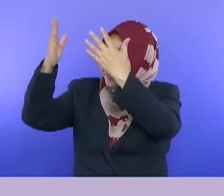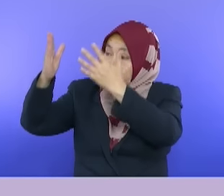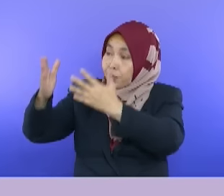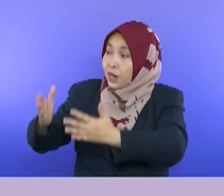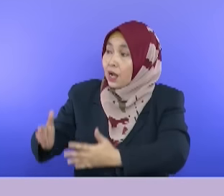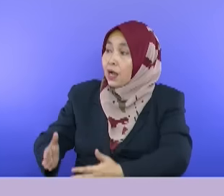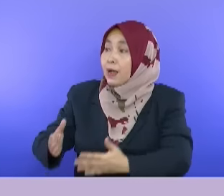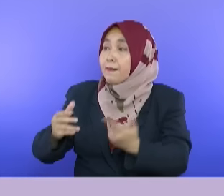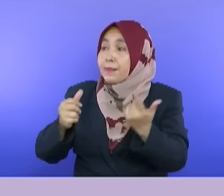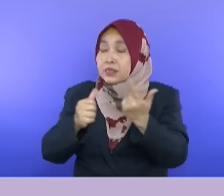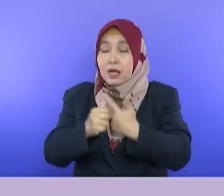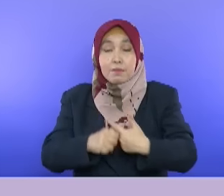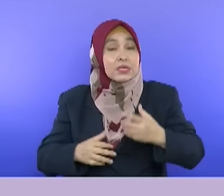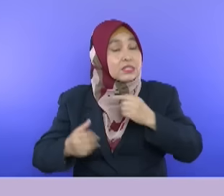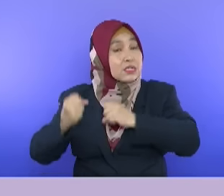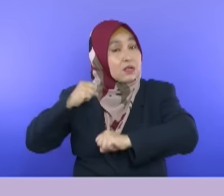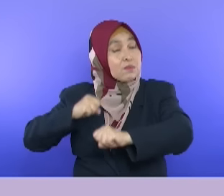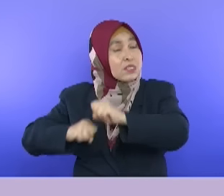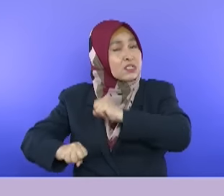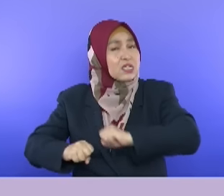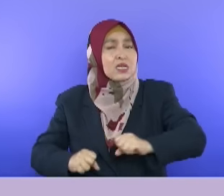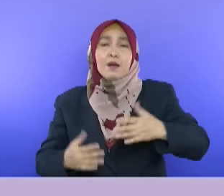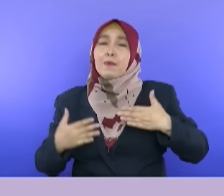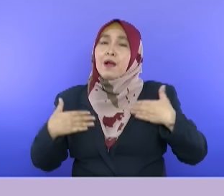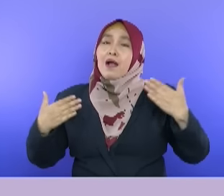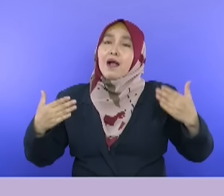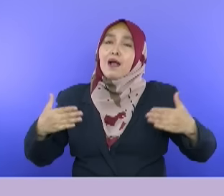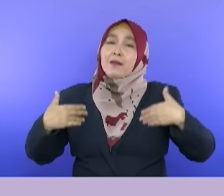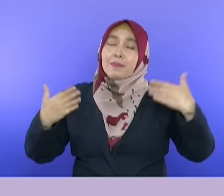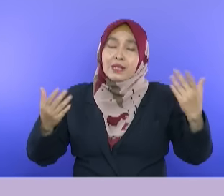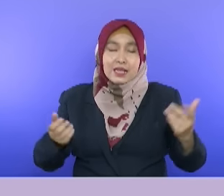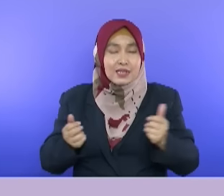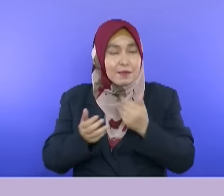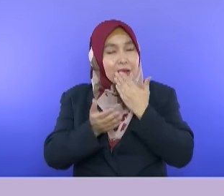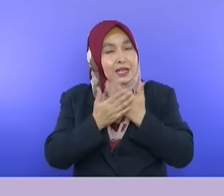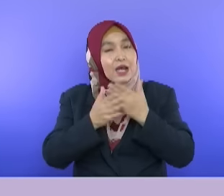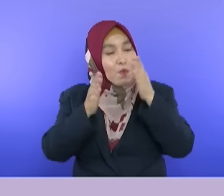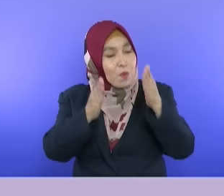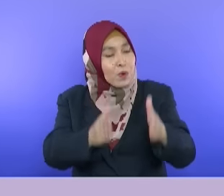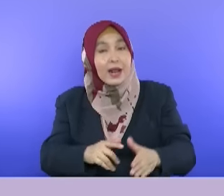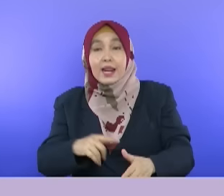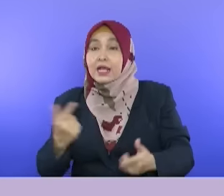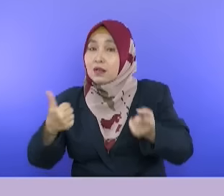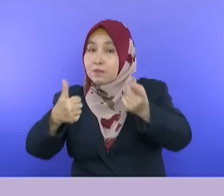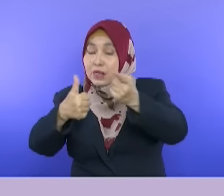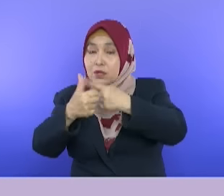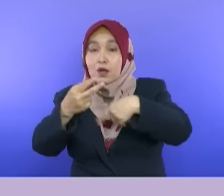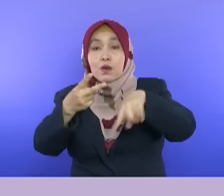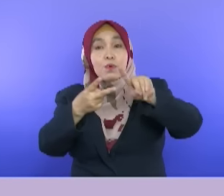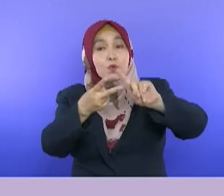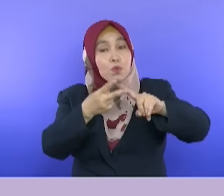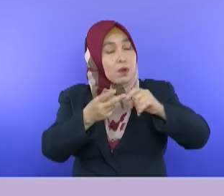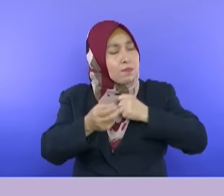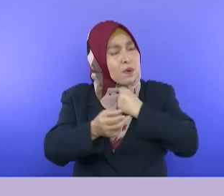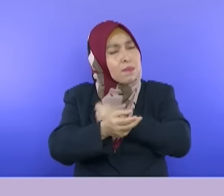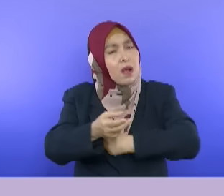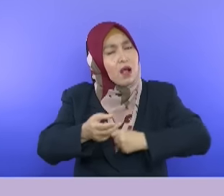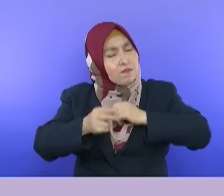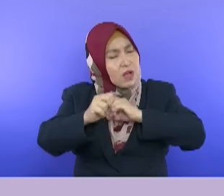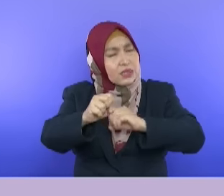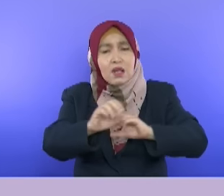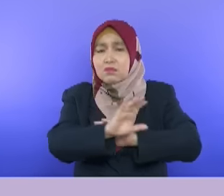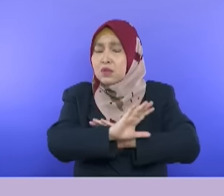yang pertama Senses bersikap senang hati dengan kelebihan dan kebaikan orang lain nomor satu nomor dua memaafkan dan tidak